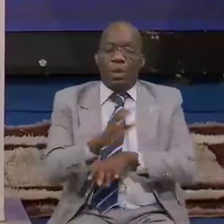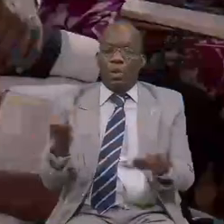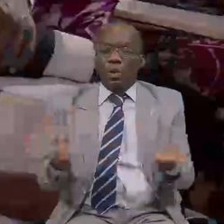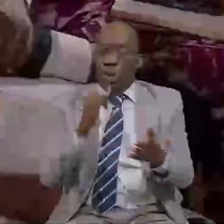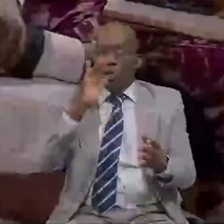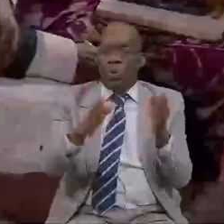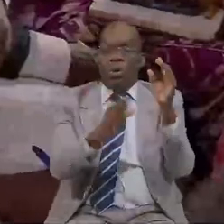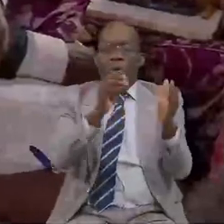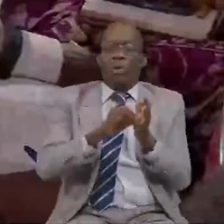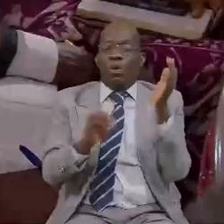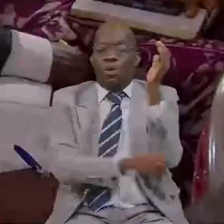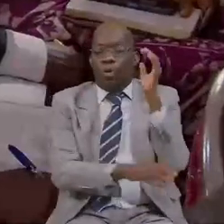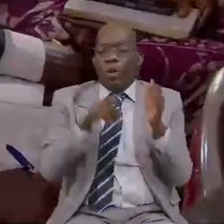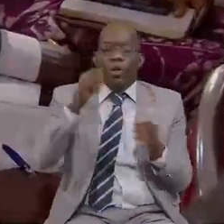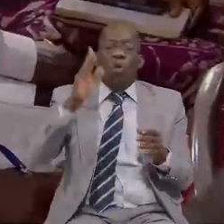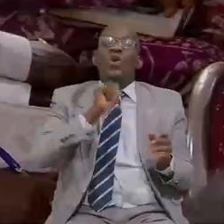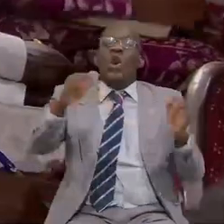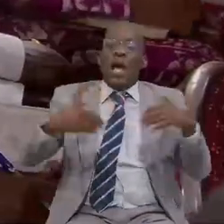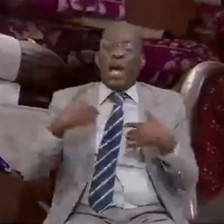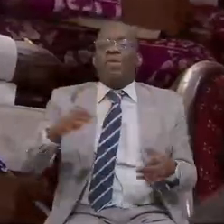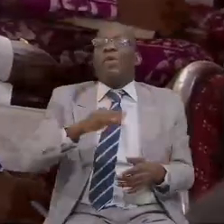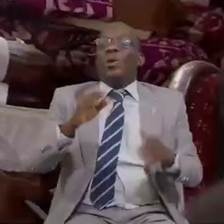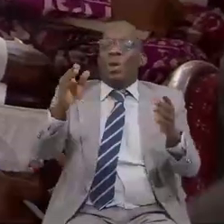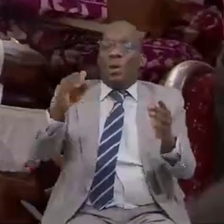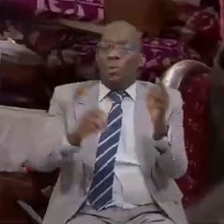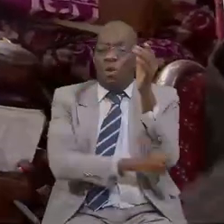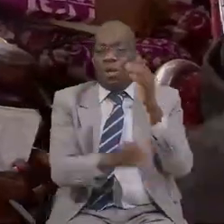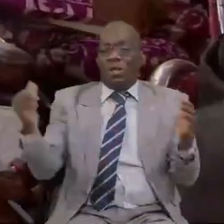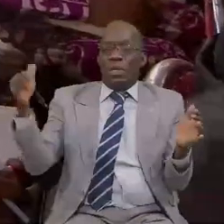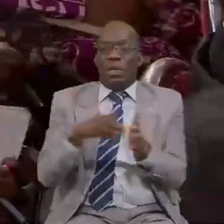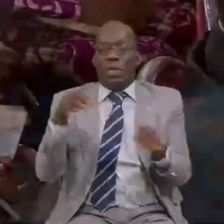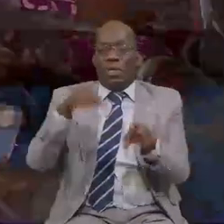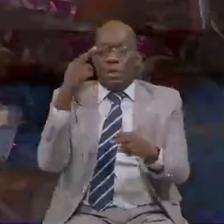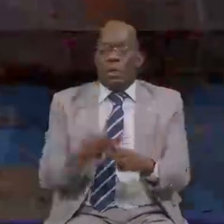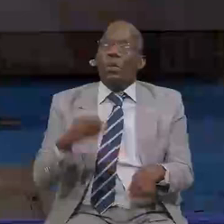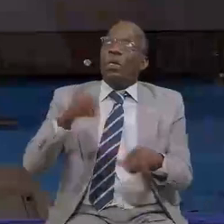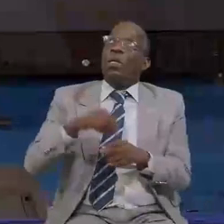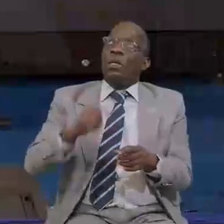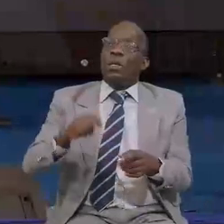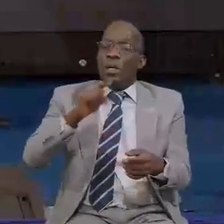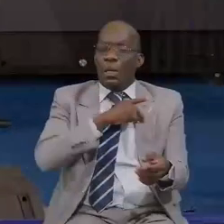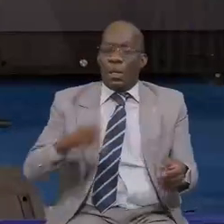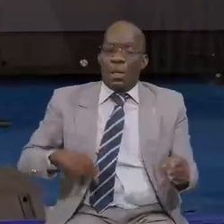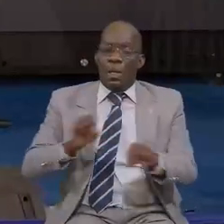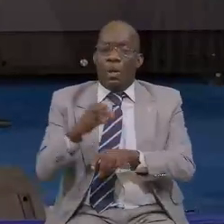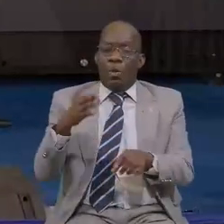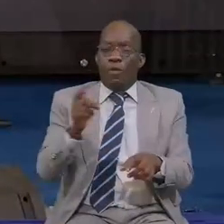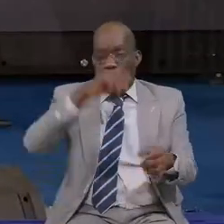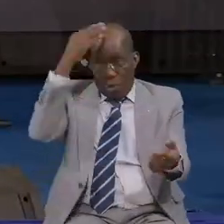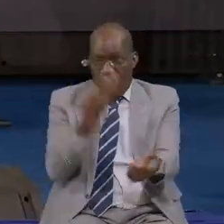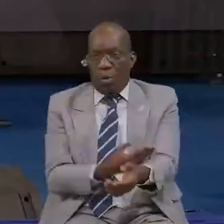la pauvreté. Dans le royaume de son Fils d'amour, n'y a pas de faiblesse, tu vas